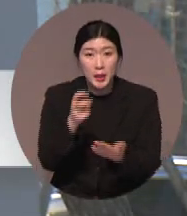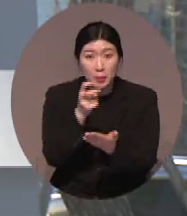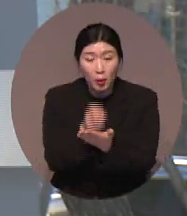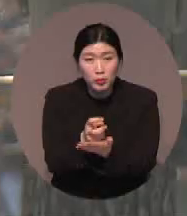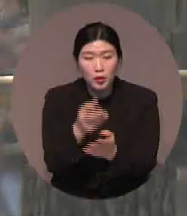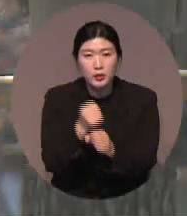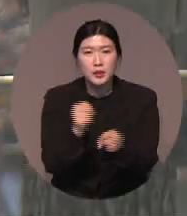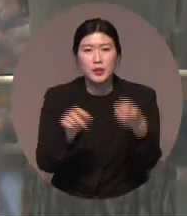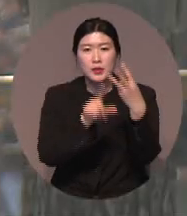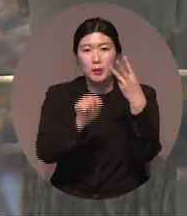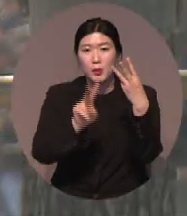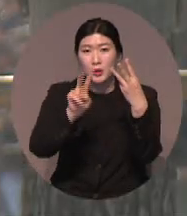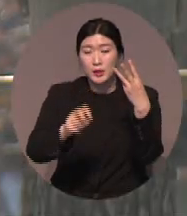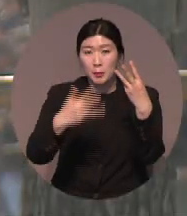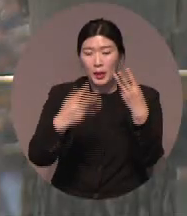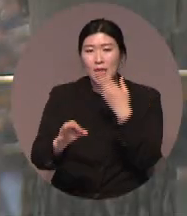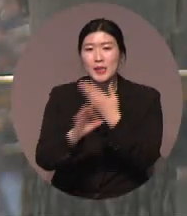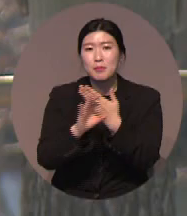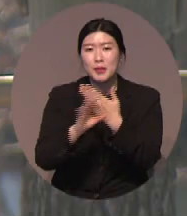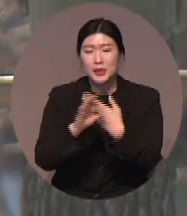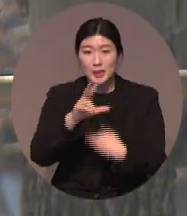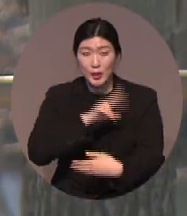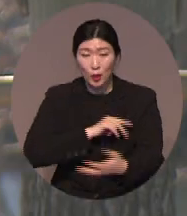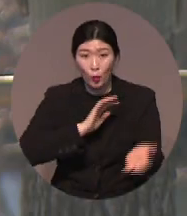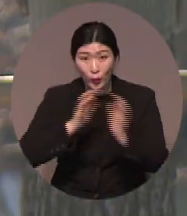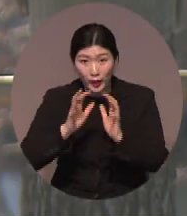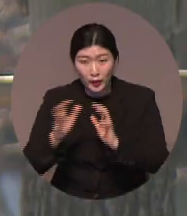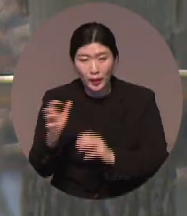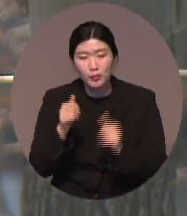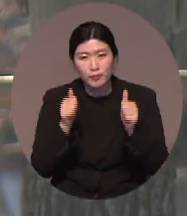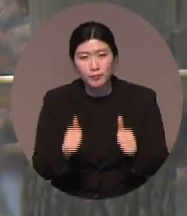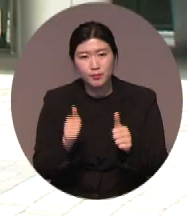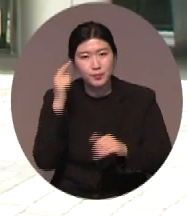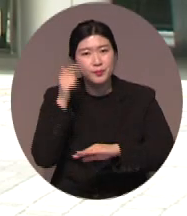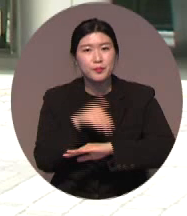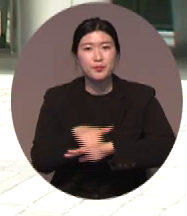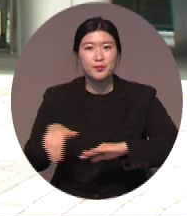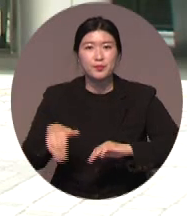오는 28일에 개회하는 충남도의회 임시회에서 심사합니다